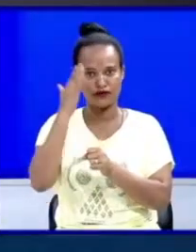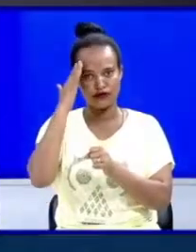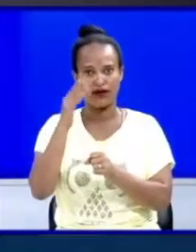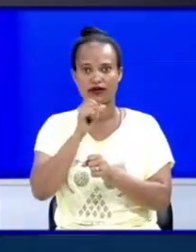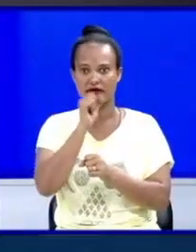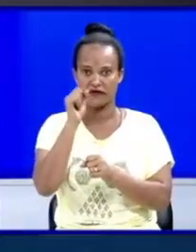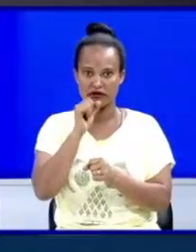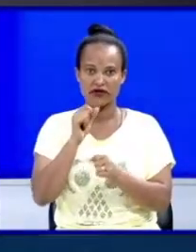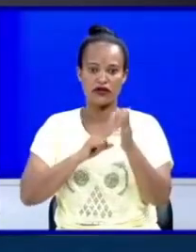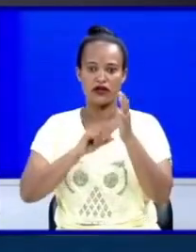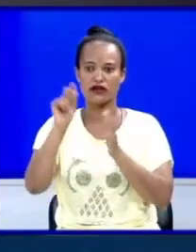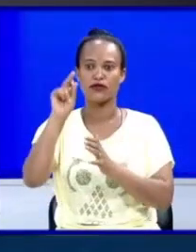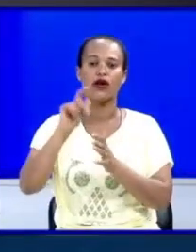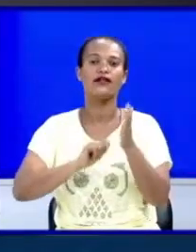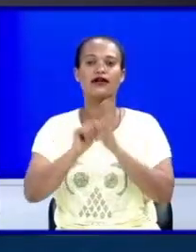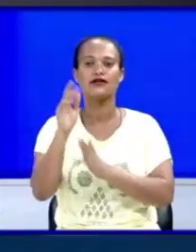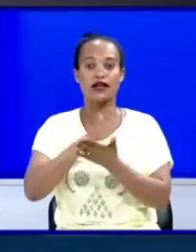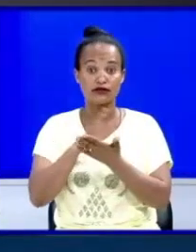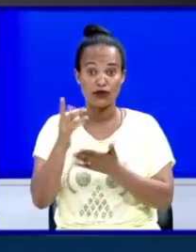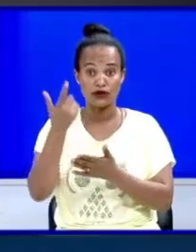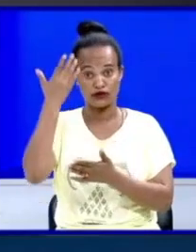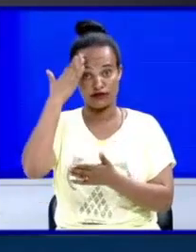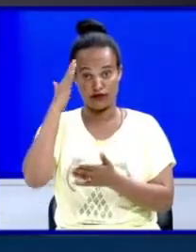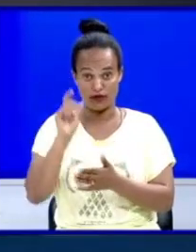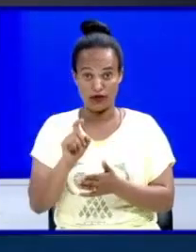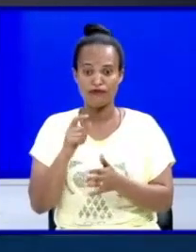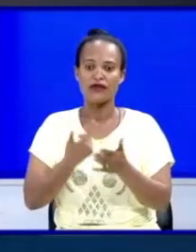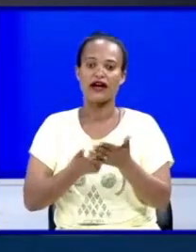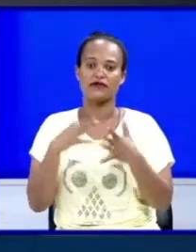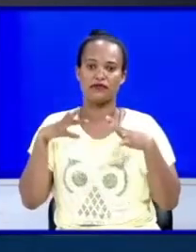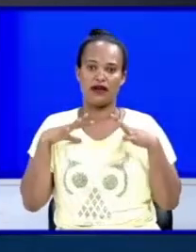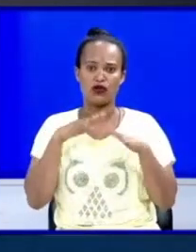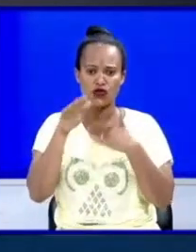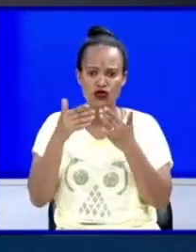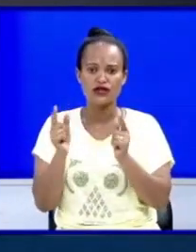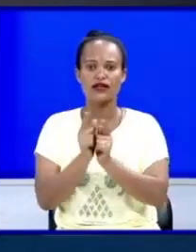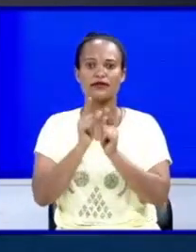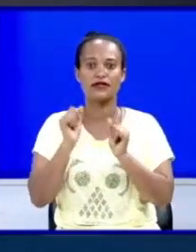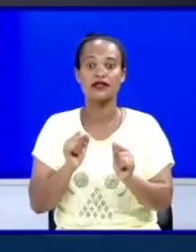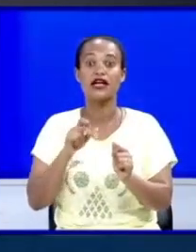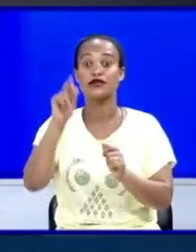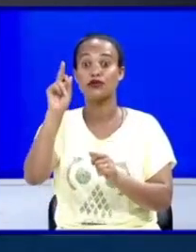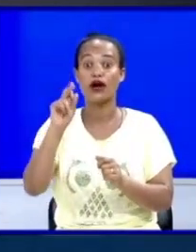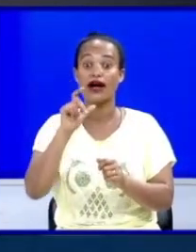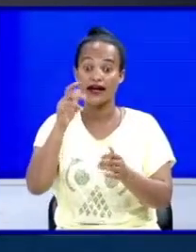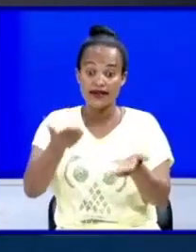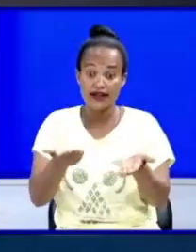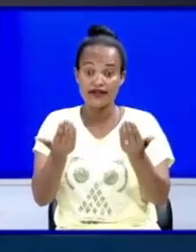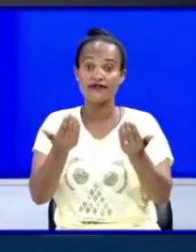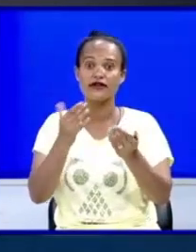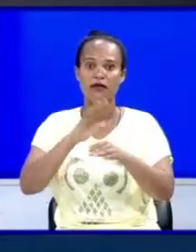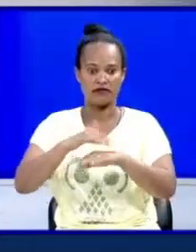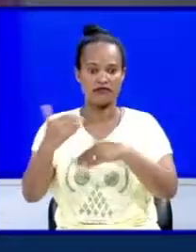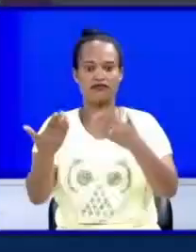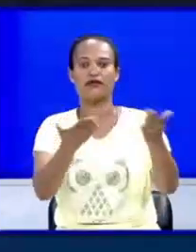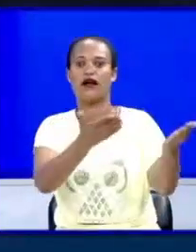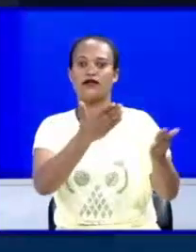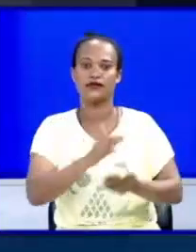ዳያስፖራ ትግራይን ዝሳተፍሉ ምዃኑ ንምፍላጥ ተኻኢሉ ኣሎ ኣብዚ ፌስቲቫል ኩሉ ክርከብ ዝኽእል ዳያስፖራ ከይተርፍ ድማ ተዓዲሙ